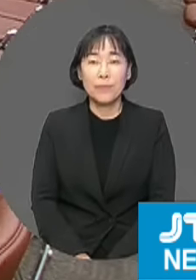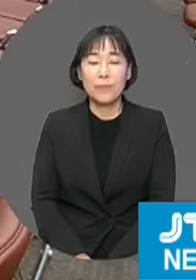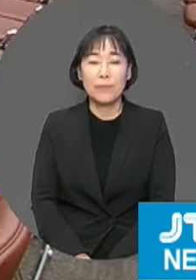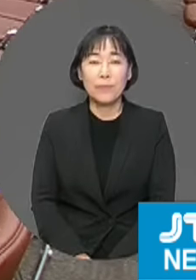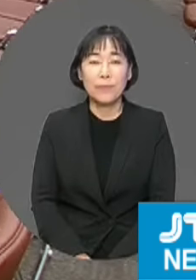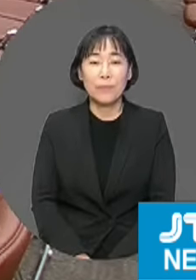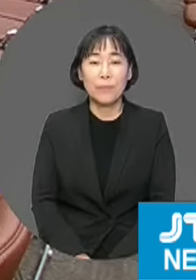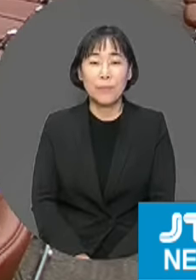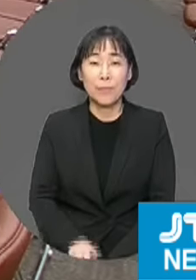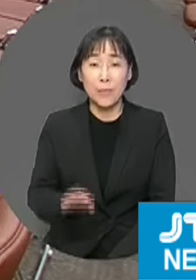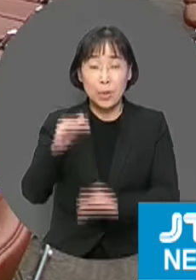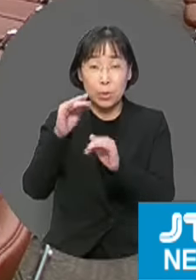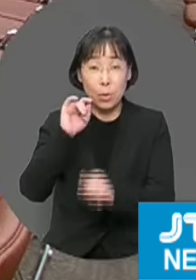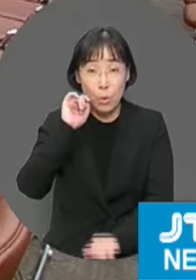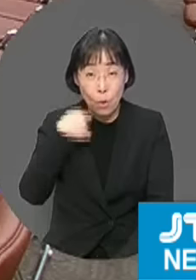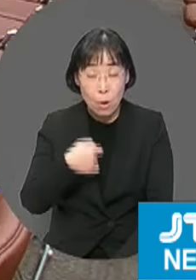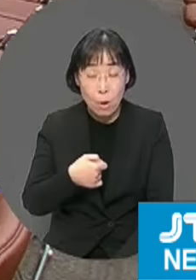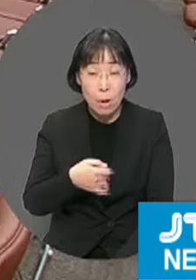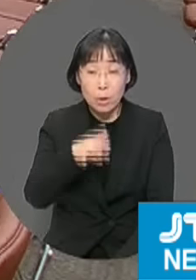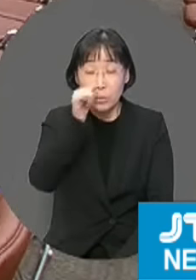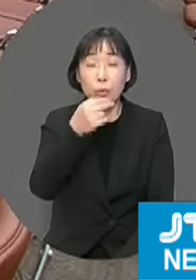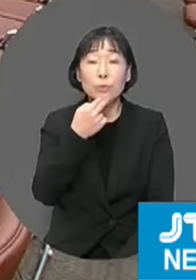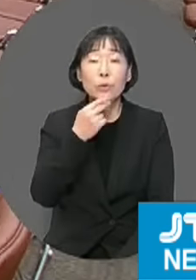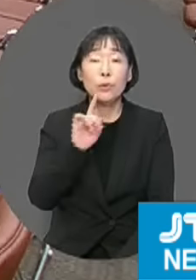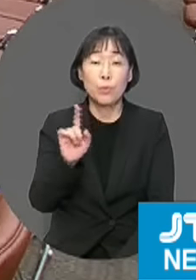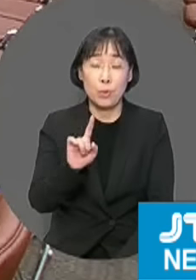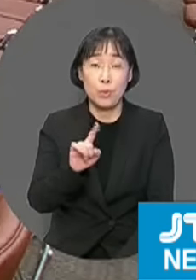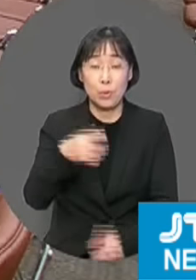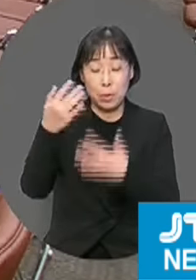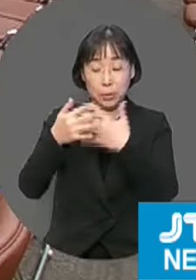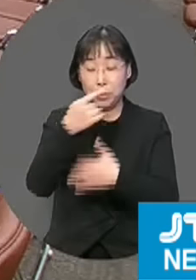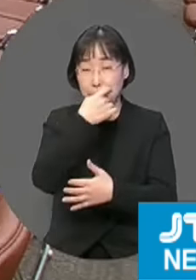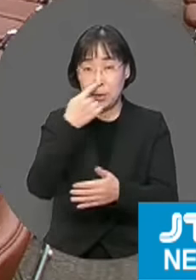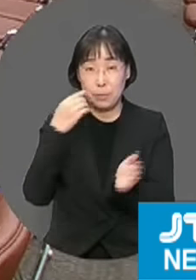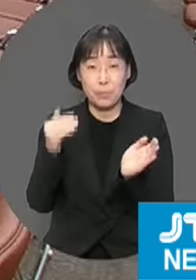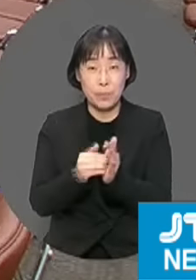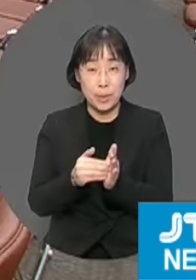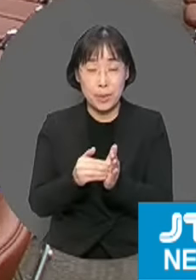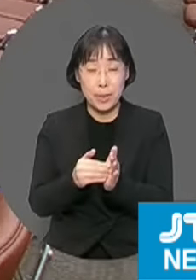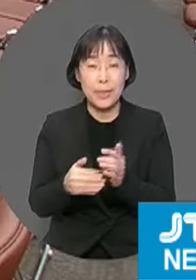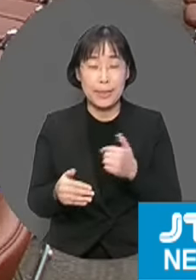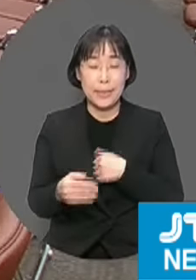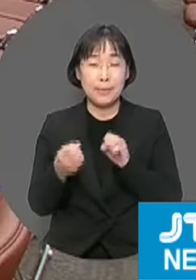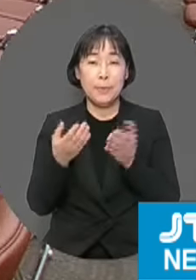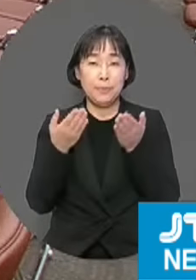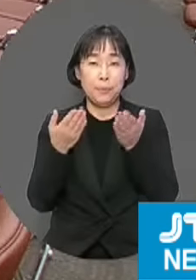뭐 이게 어렵습니까? 있어요, 없어요? 저희가 영상까지 다 확인했습니다. 네, 제가 답변드리겠습니다.